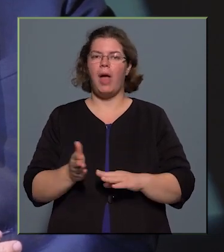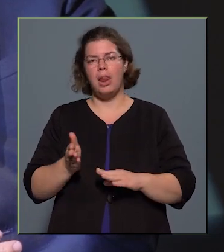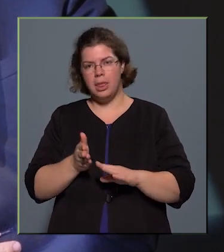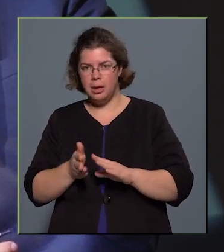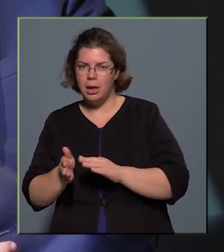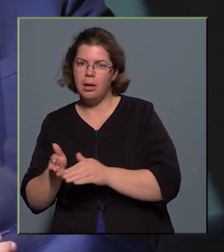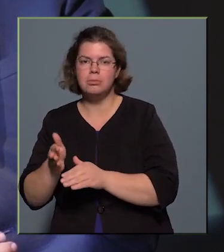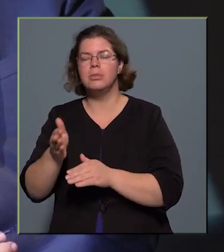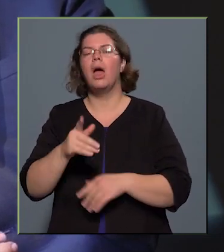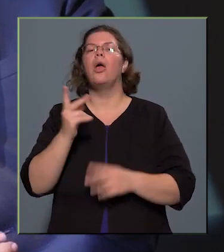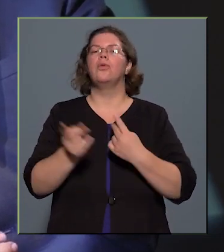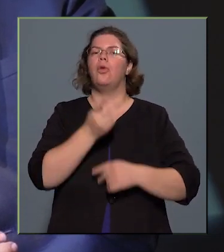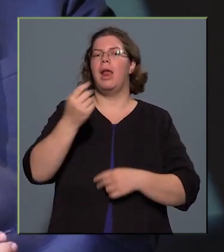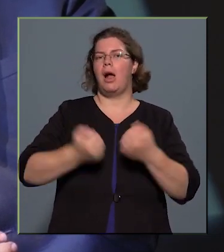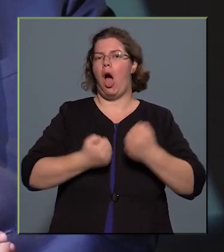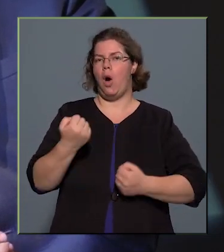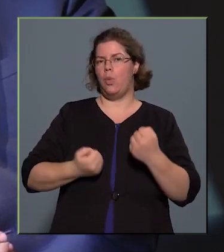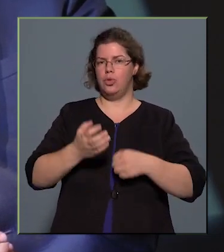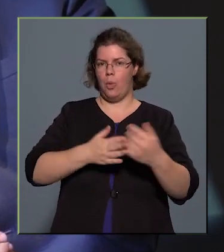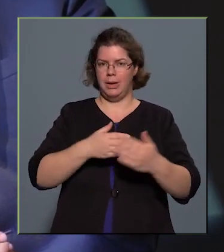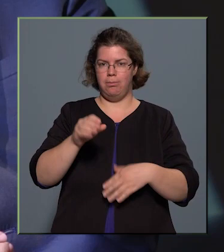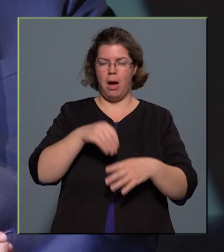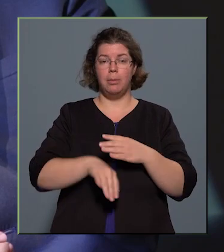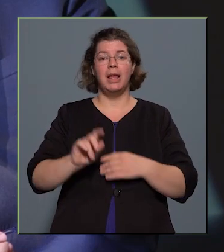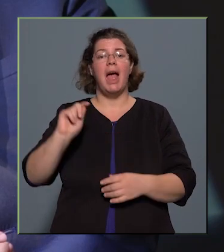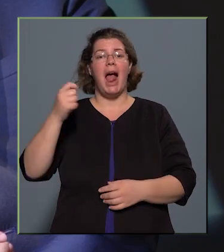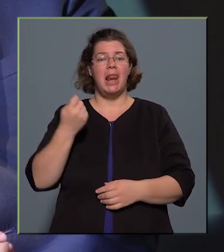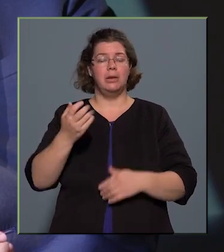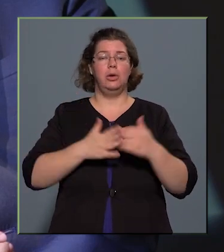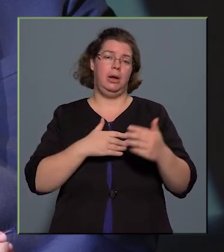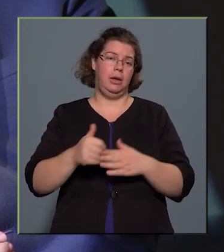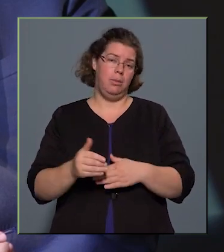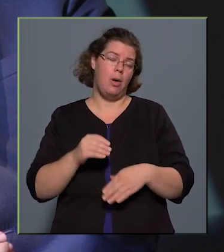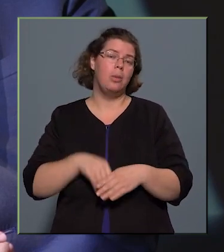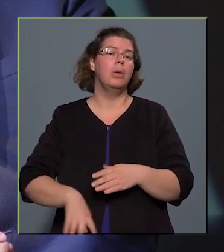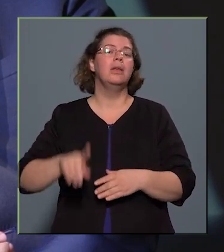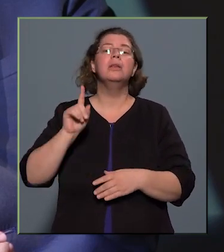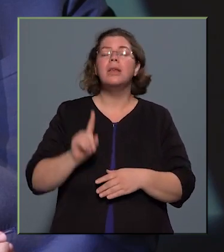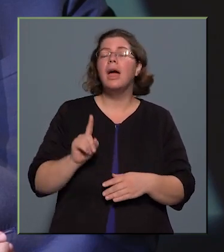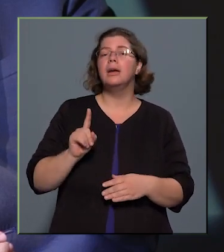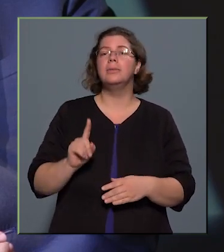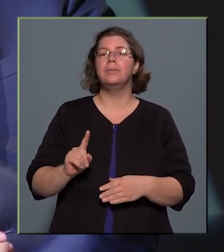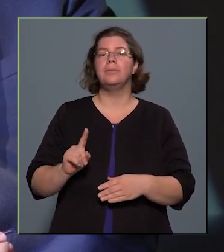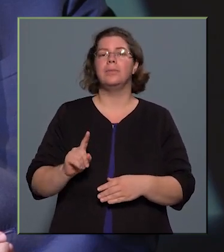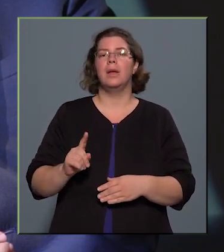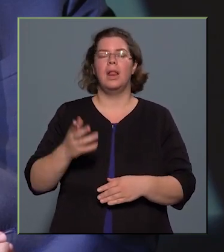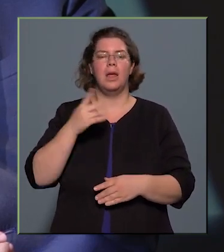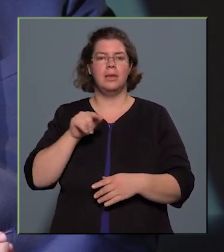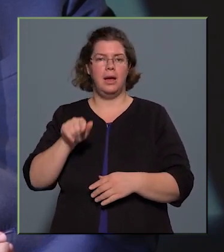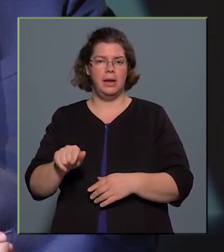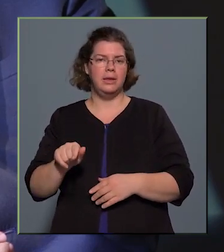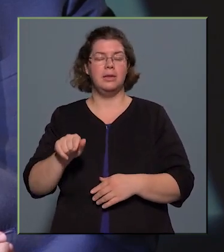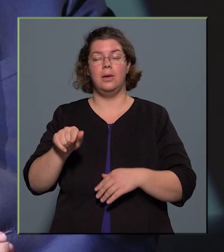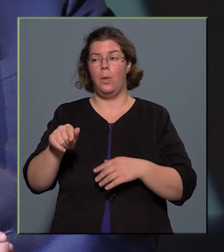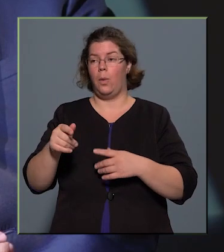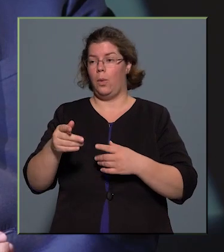kacsingatunk, főleg autóiparban és elektronikai iparban, de a life science üzletágban is vannak